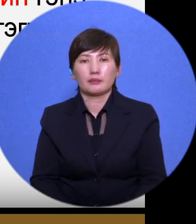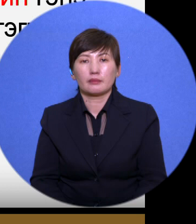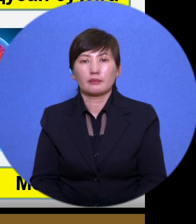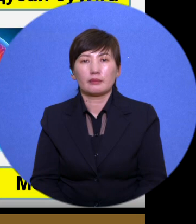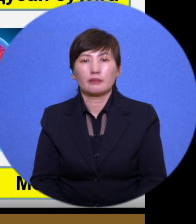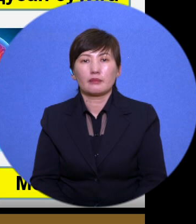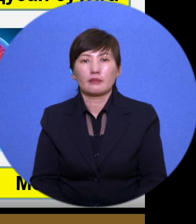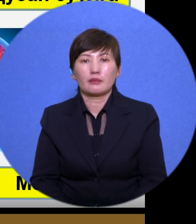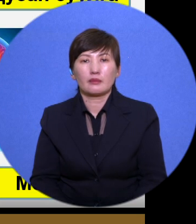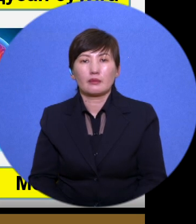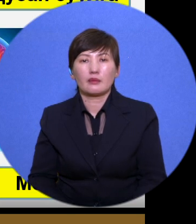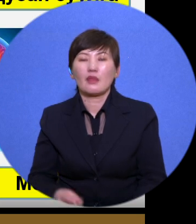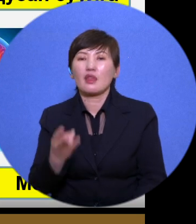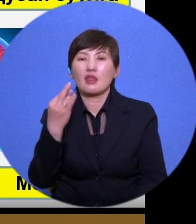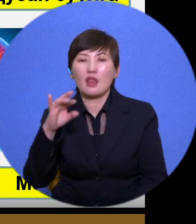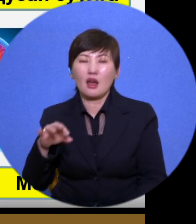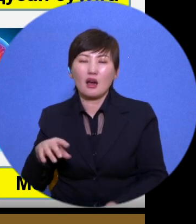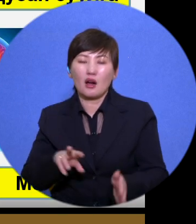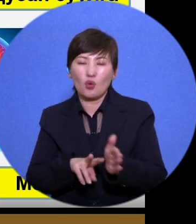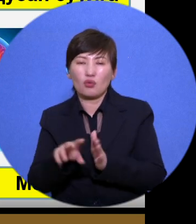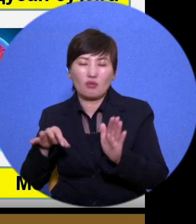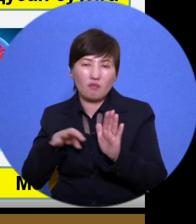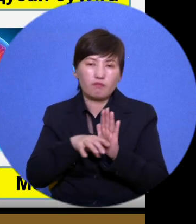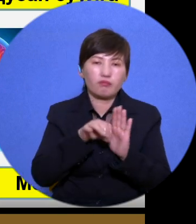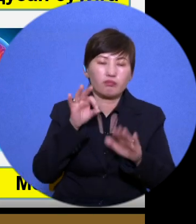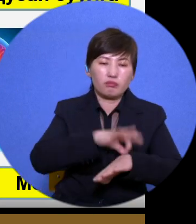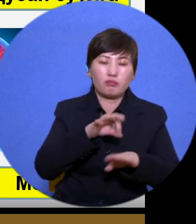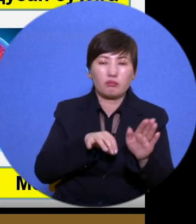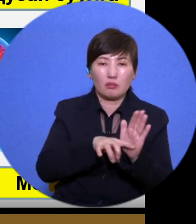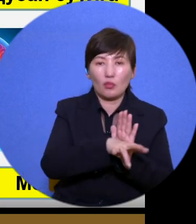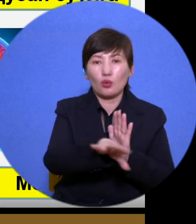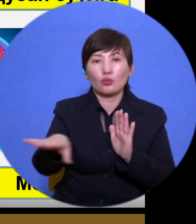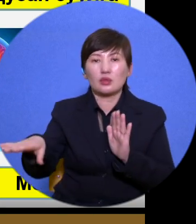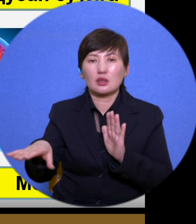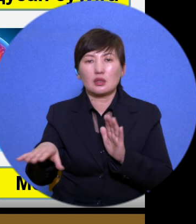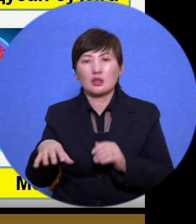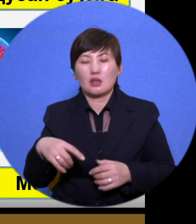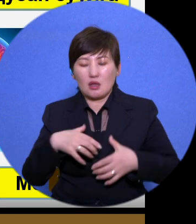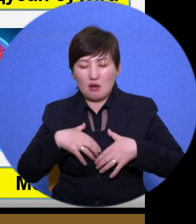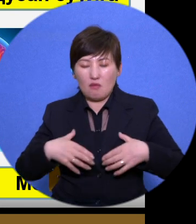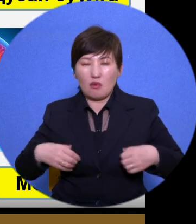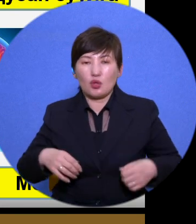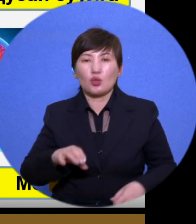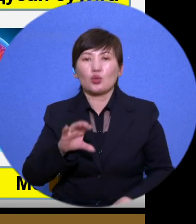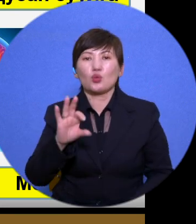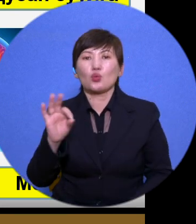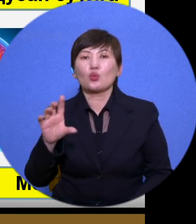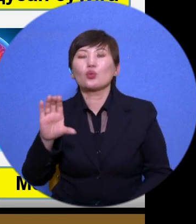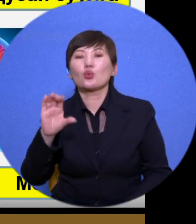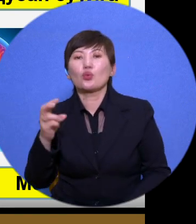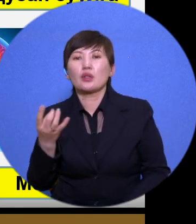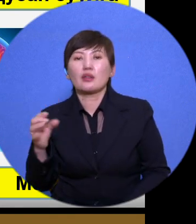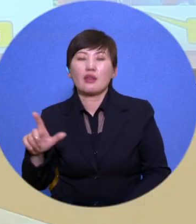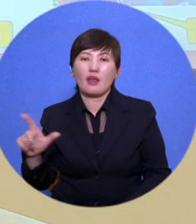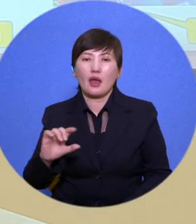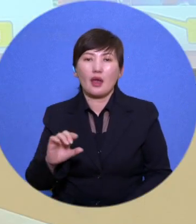За, халдвараа нянгаар үүсгэгддэг халдварт өвчин гэж байна. За, нэгдүгээрт нь бид нар сүрье гэдэг өвчин байна. Зусан суулга, за,